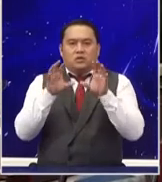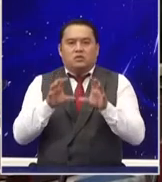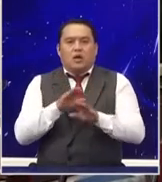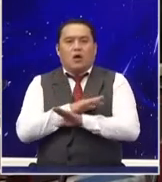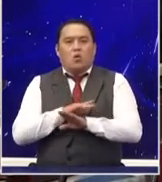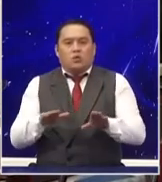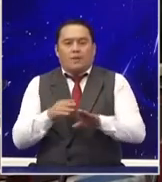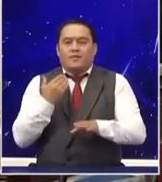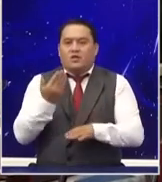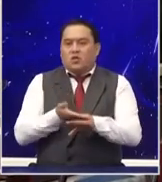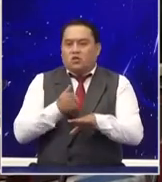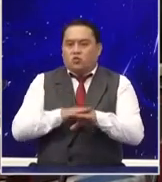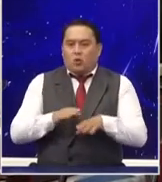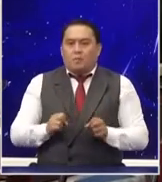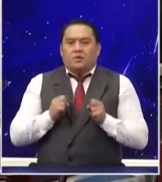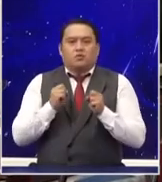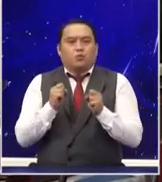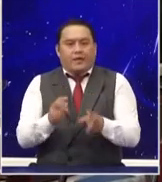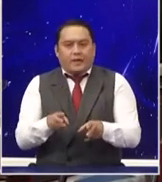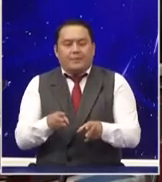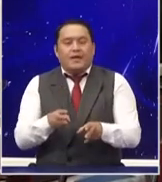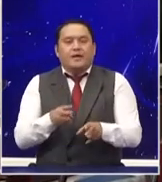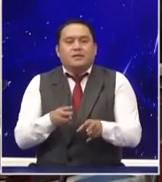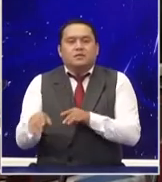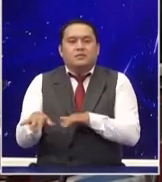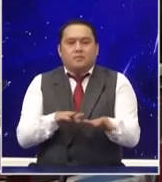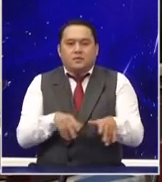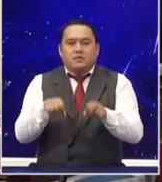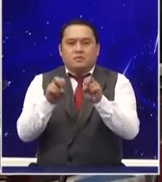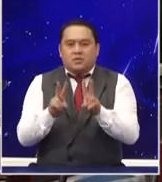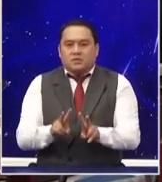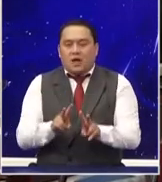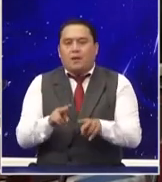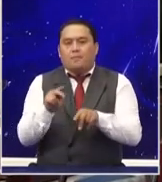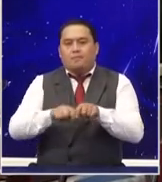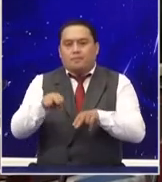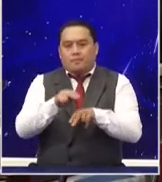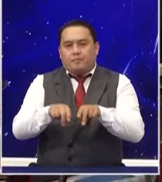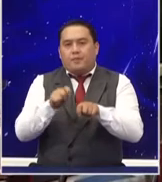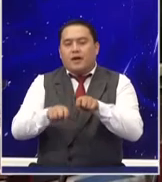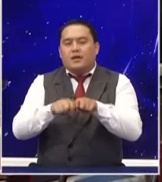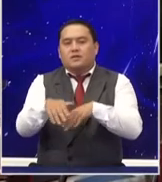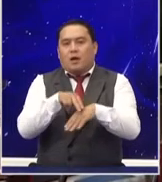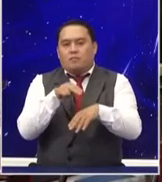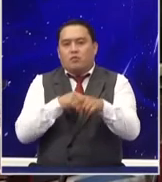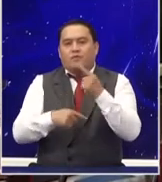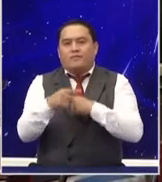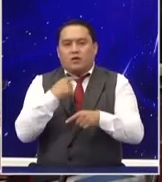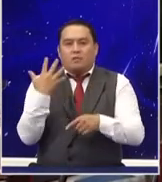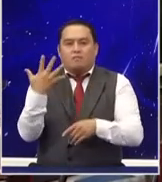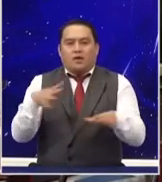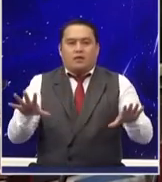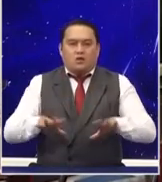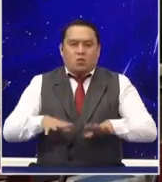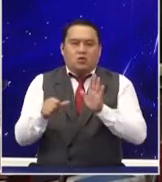отнесены к категории тяжких преступлений. Кроме того, в ходе спецоперации стражи порядка отыскали и вернули законным владельцам 5